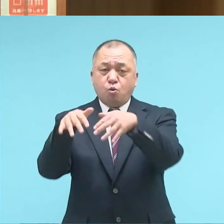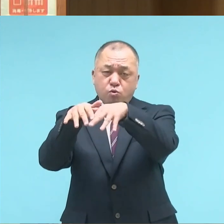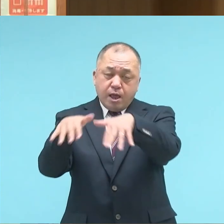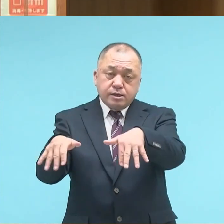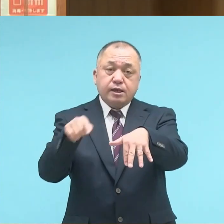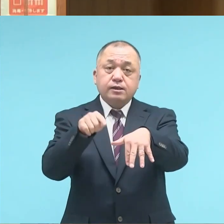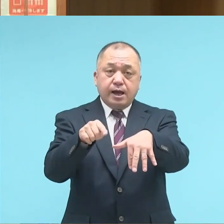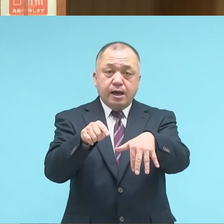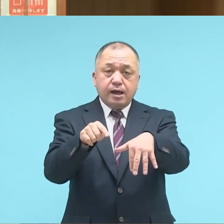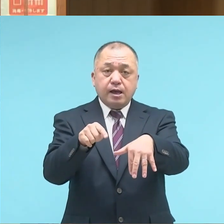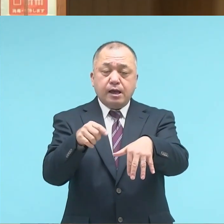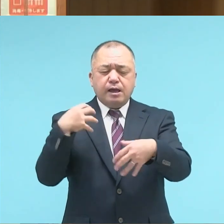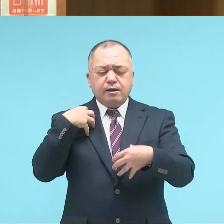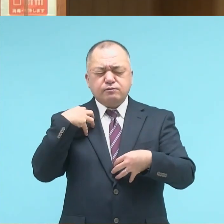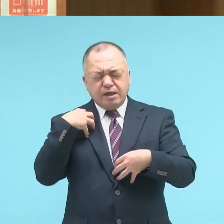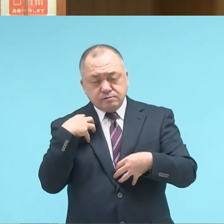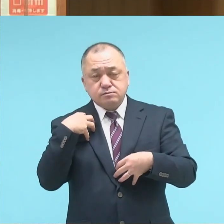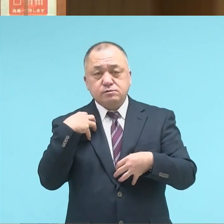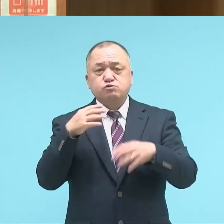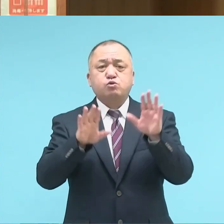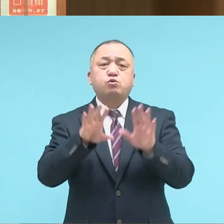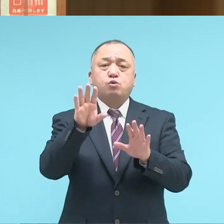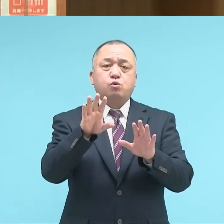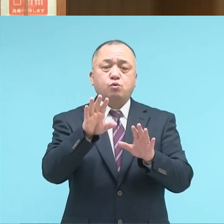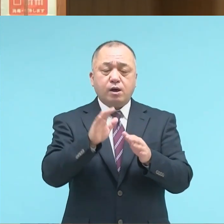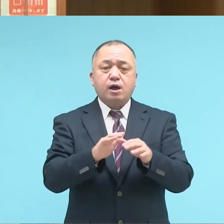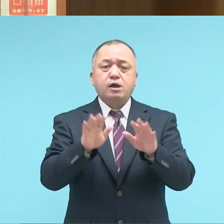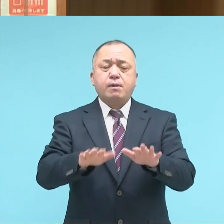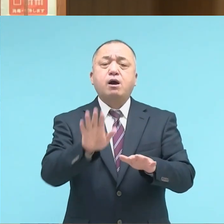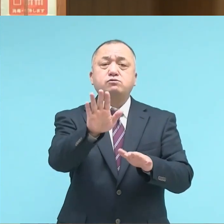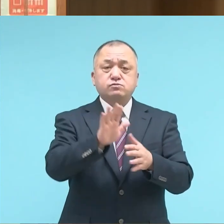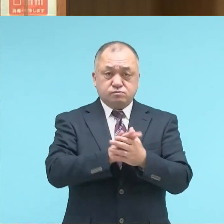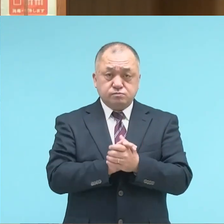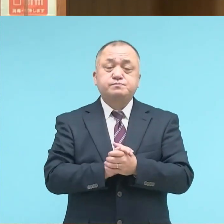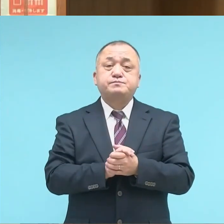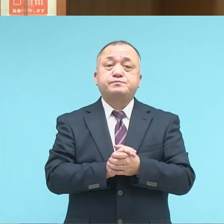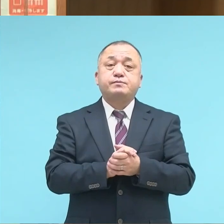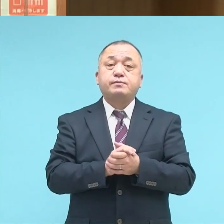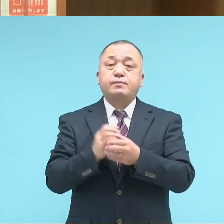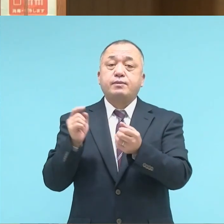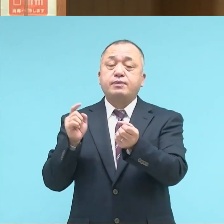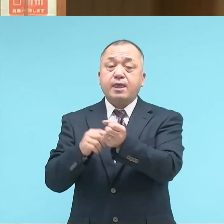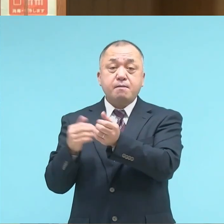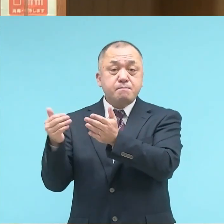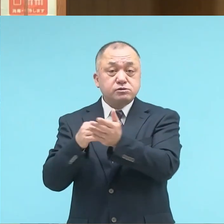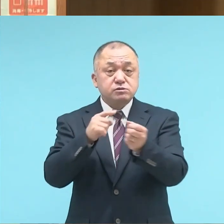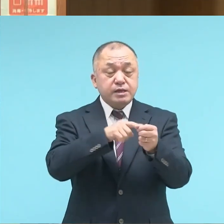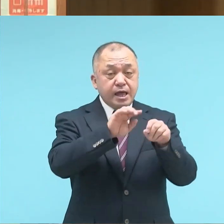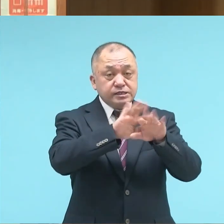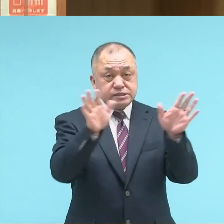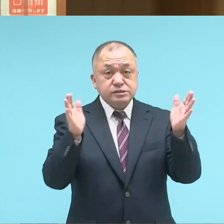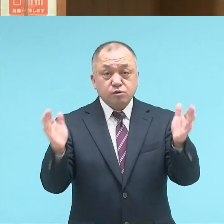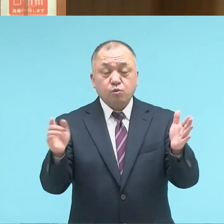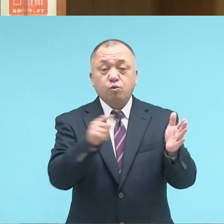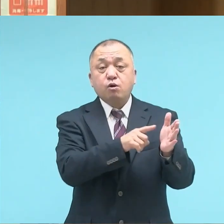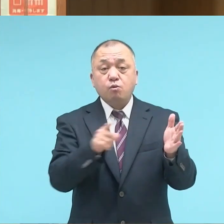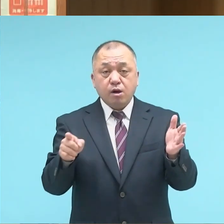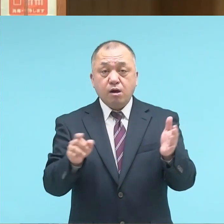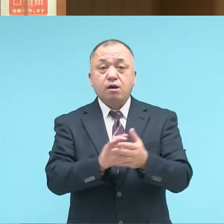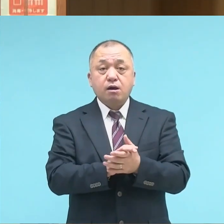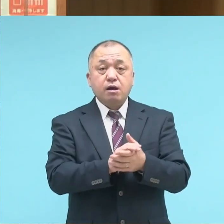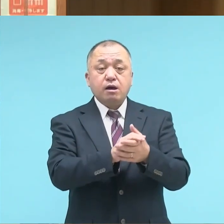かなり負担がかかっているという状況、これ事実なんですね。そして年末年始というのはそういった身近なかかりつけの先生